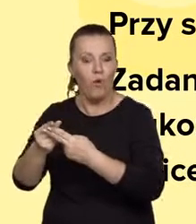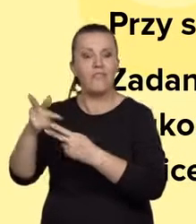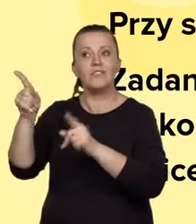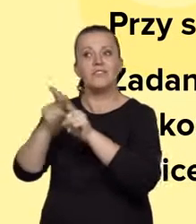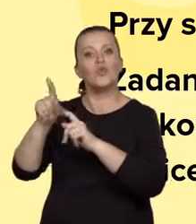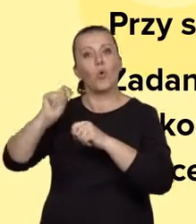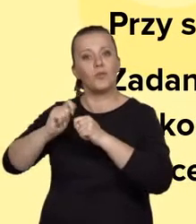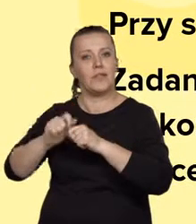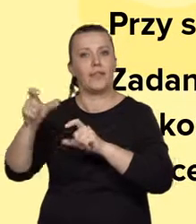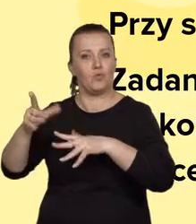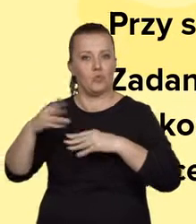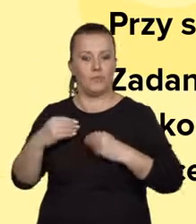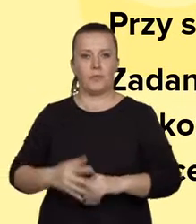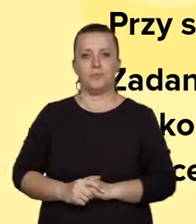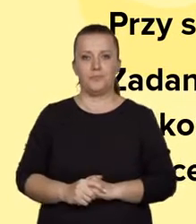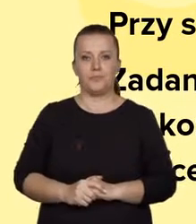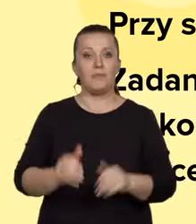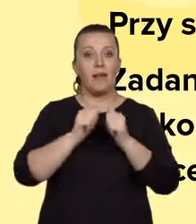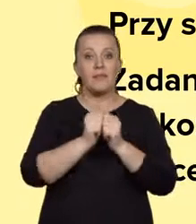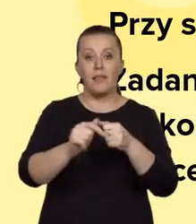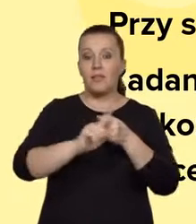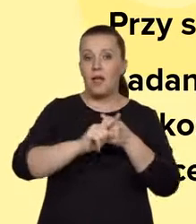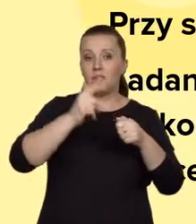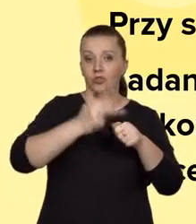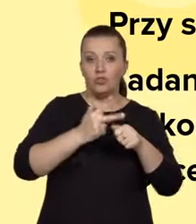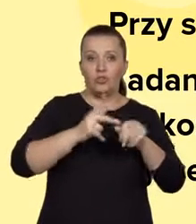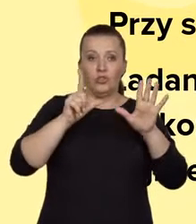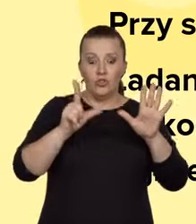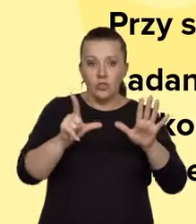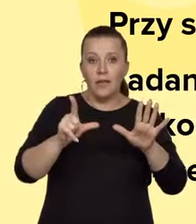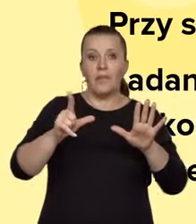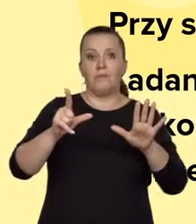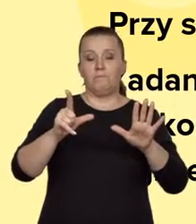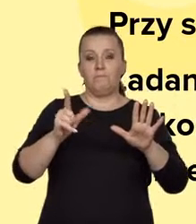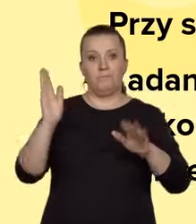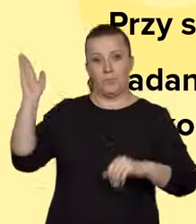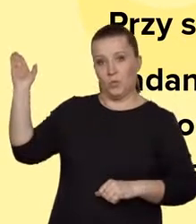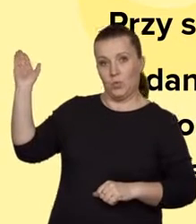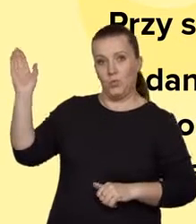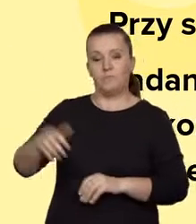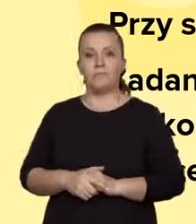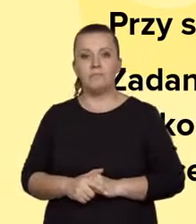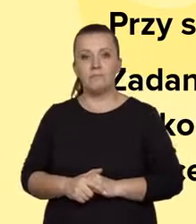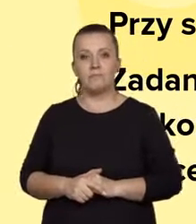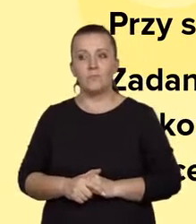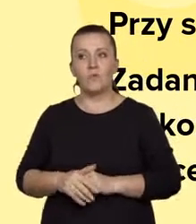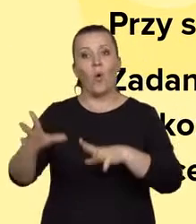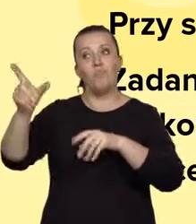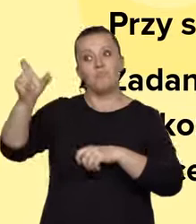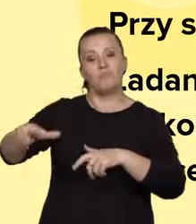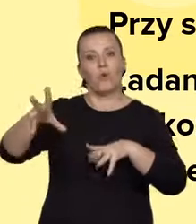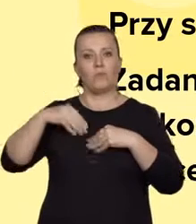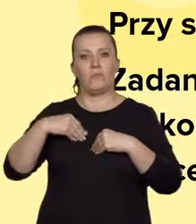zadań. Za zadanie 37 z przykładu prezentowanego na planszy egzaminator przyznał